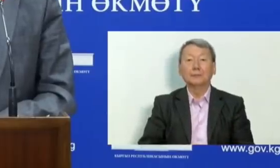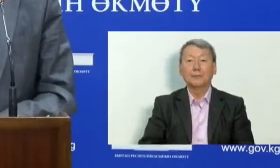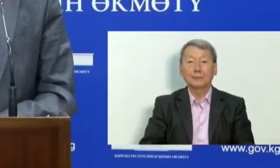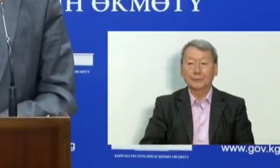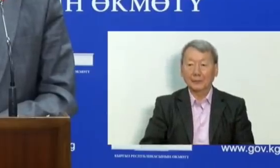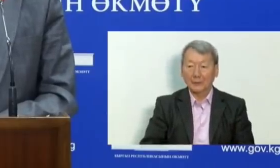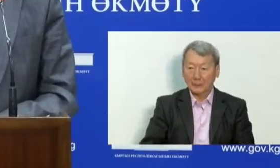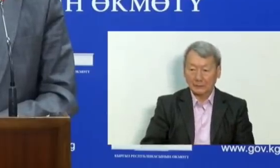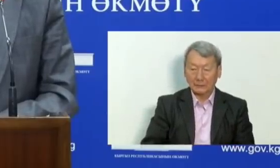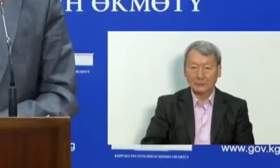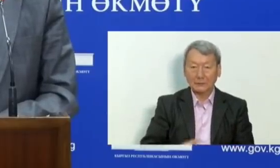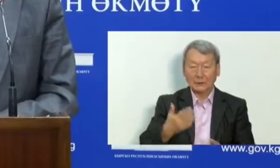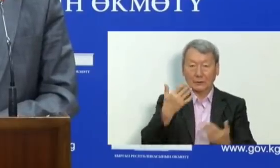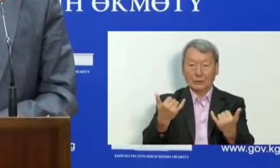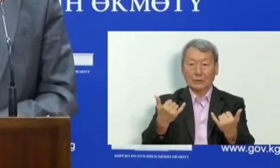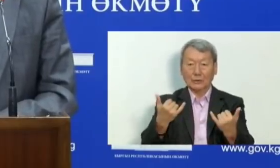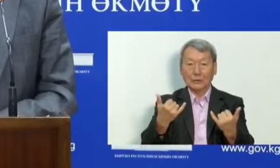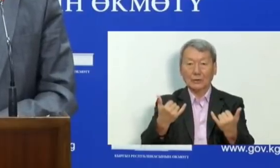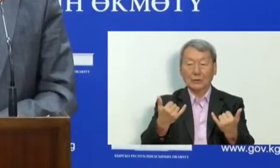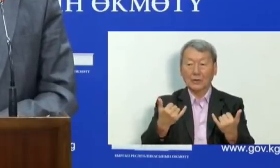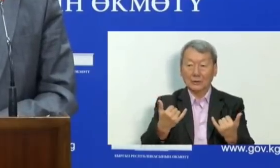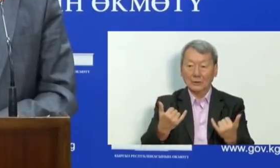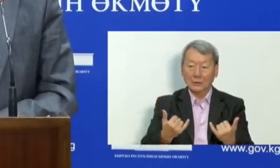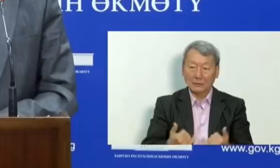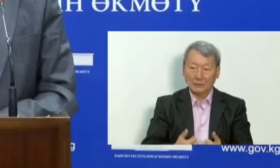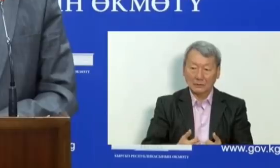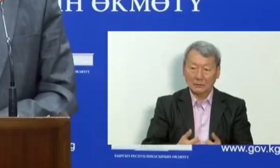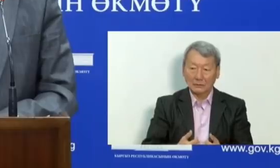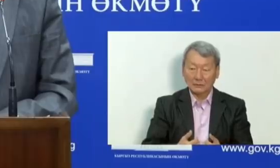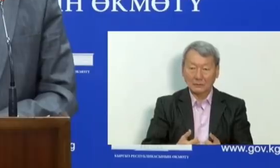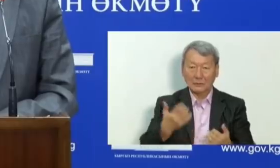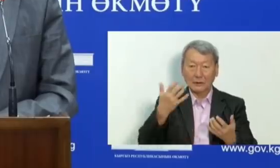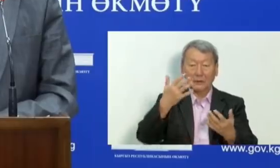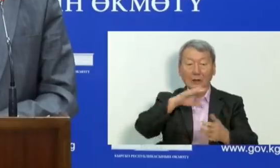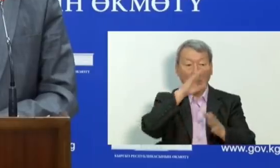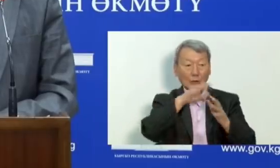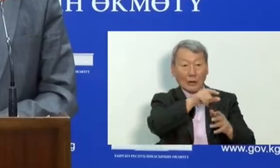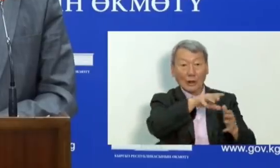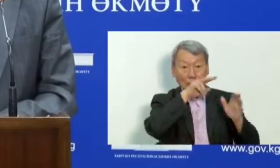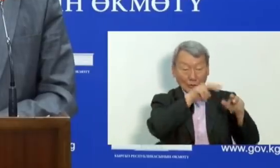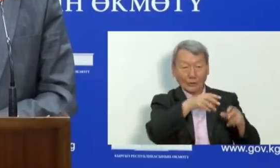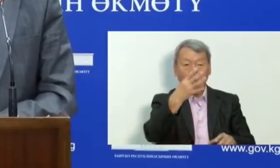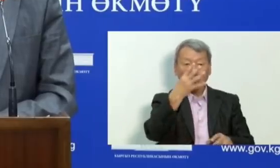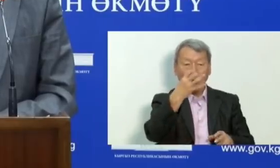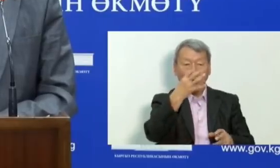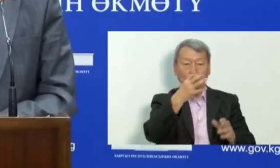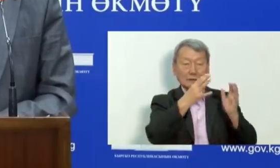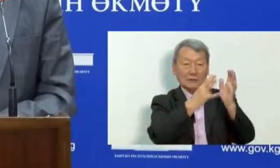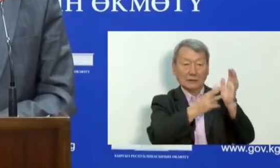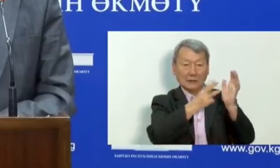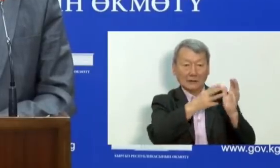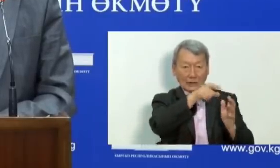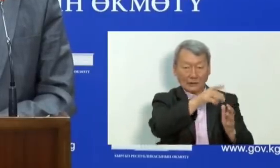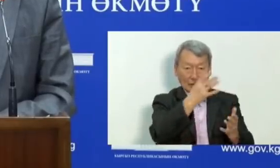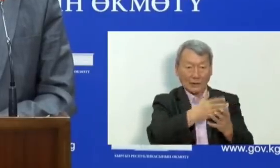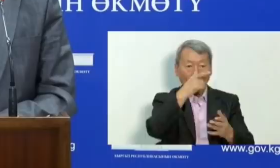мына бейтап биздин бейтаптардын саны стационарда 498 бейтап